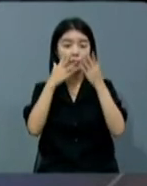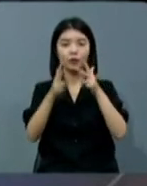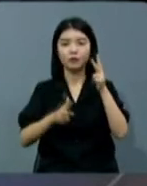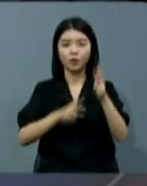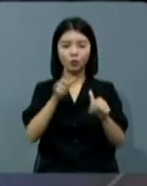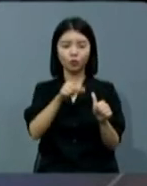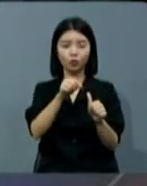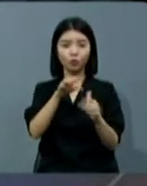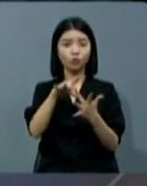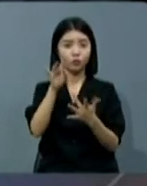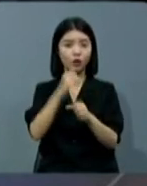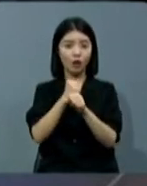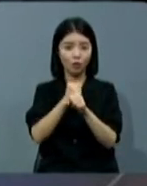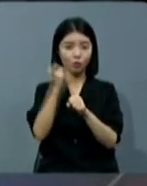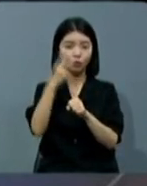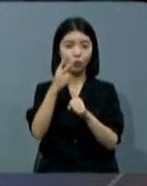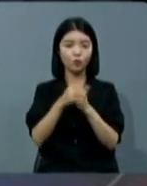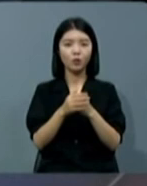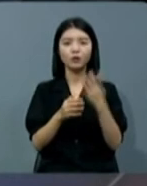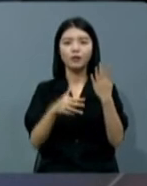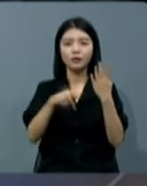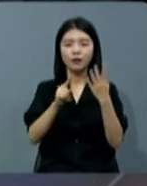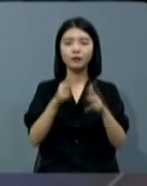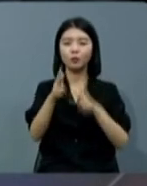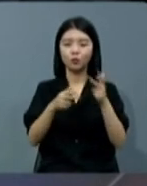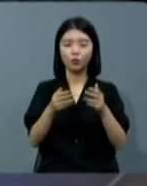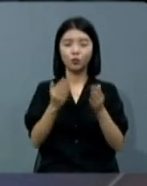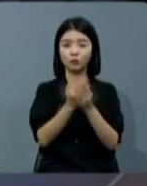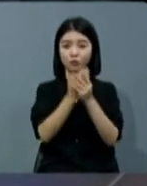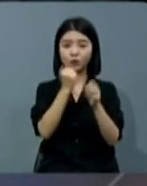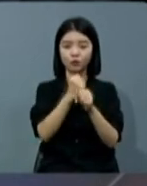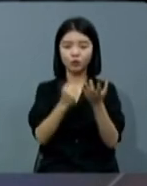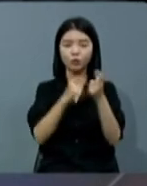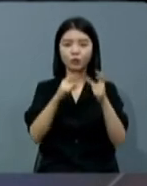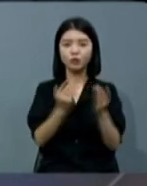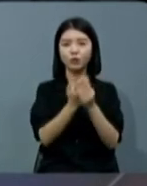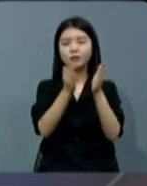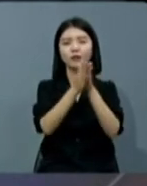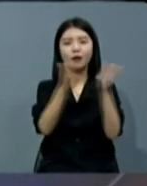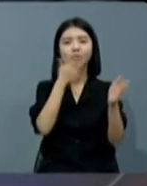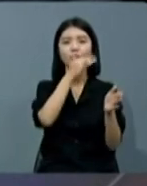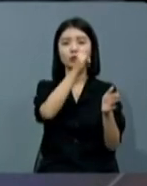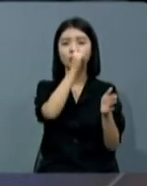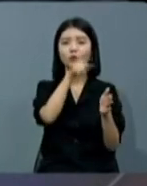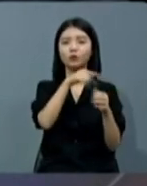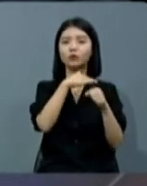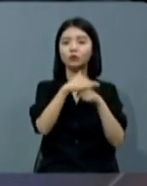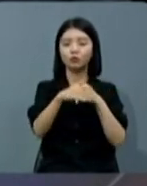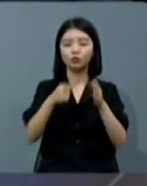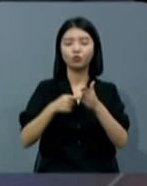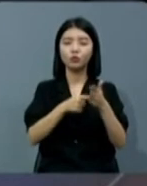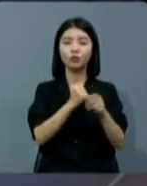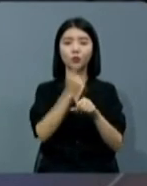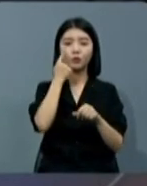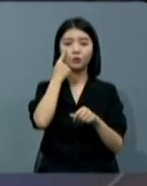유치를 하고 또 4차 산업도 유치를 해서 제주 발전의 원동력이 되도록 그렇게 추진을